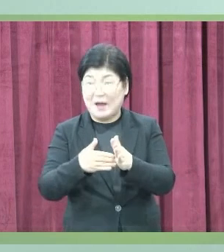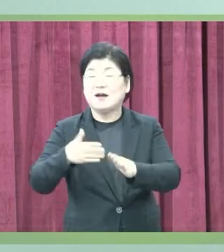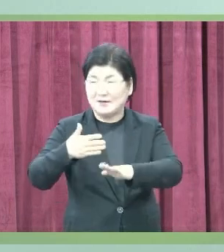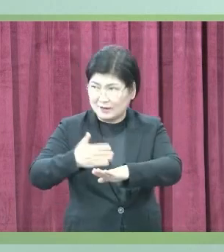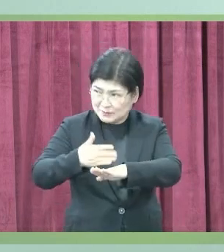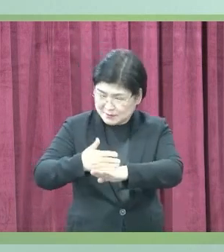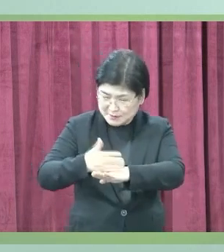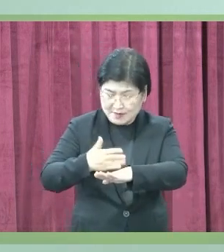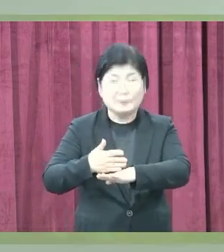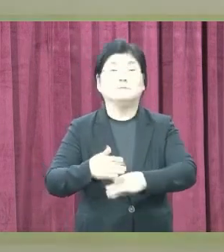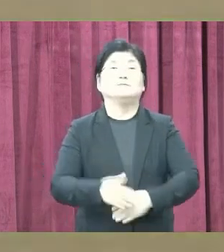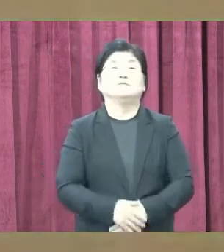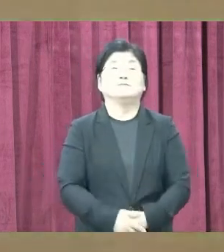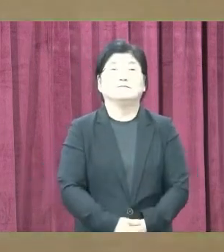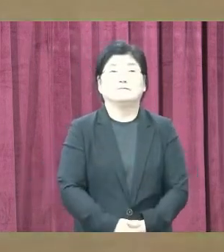감사합니다.